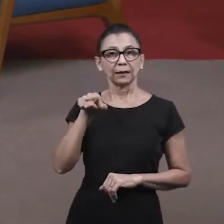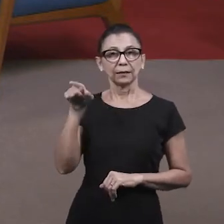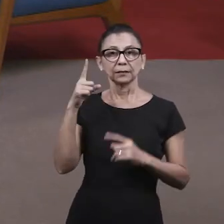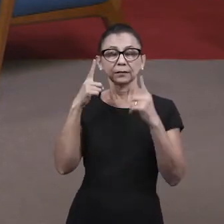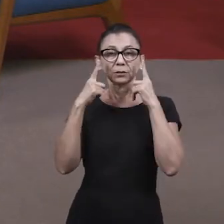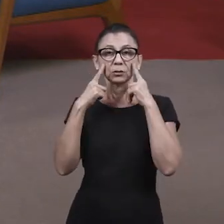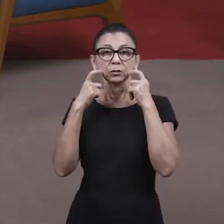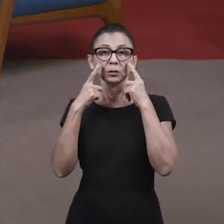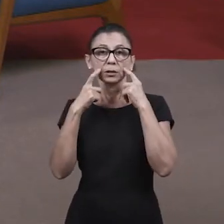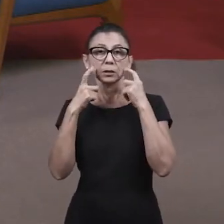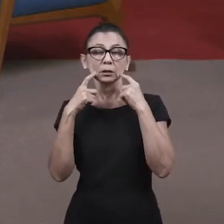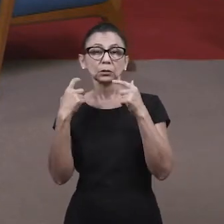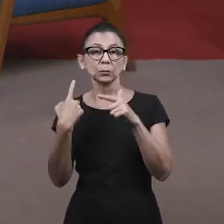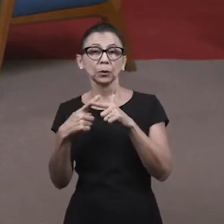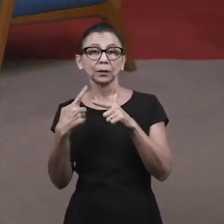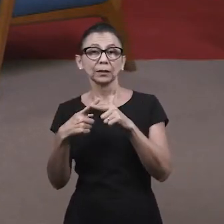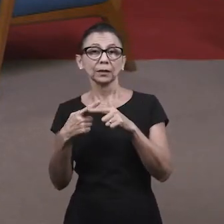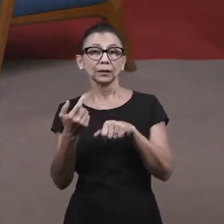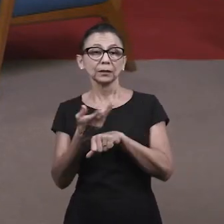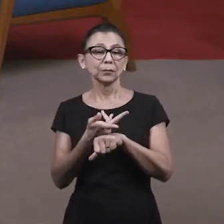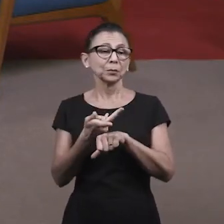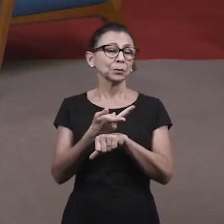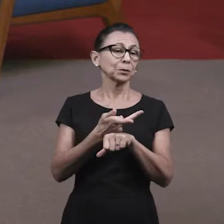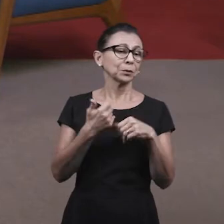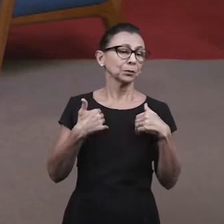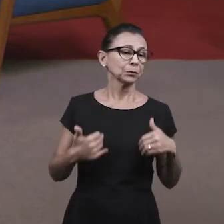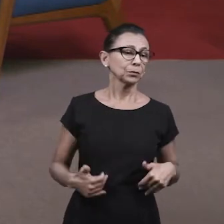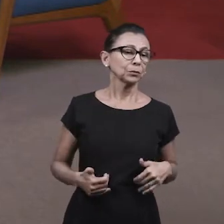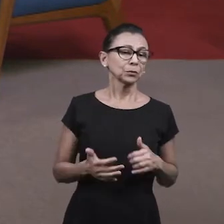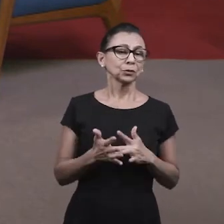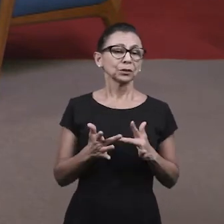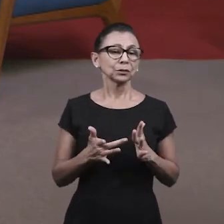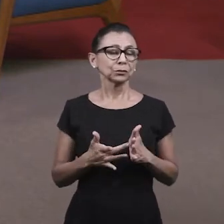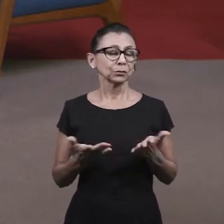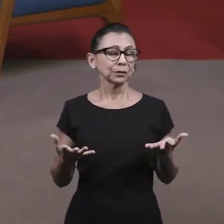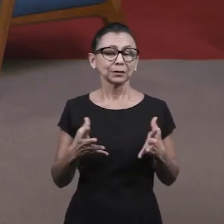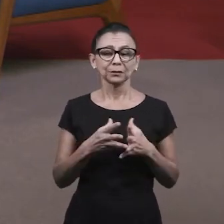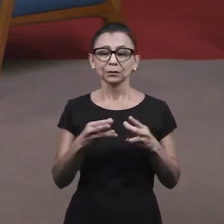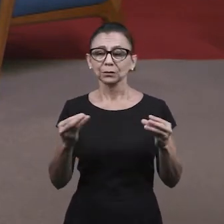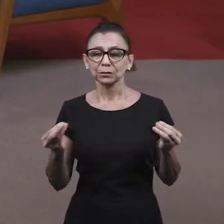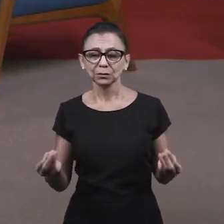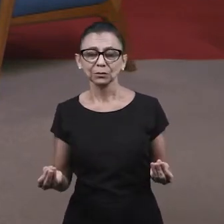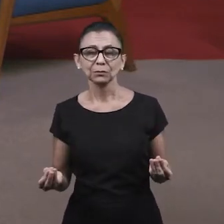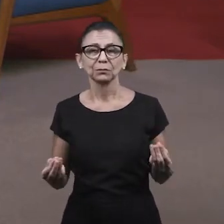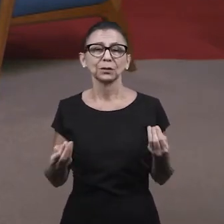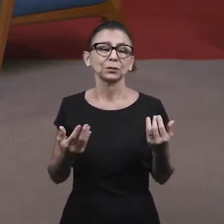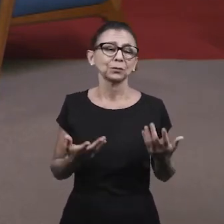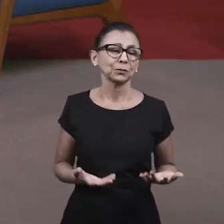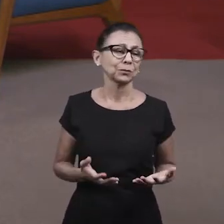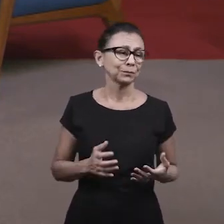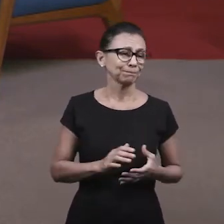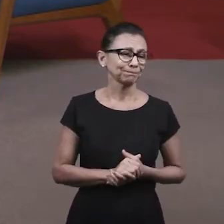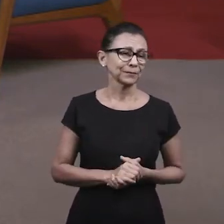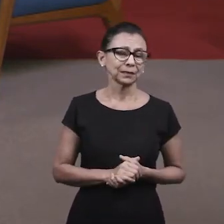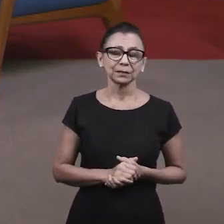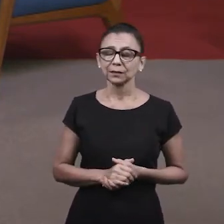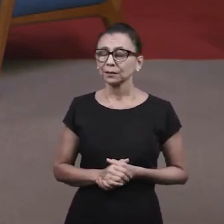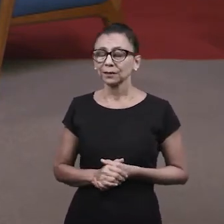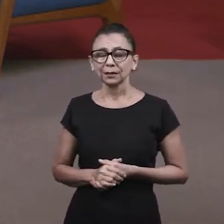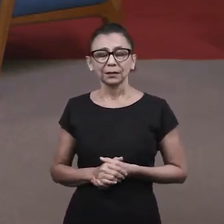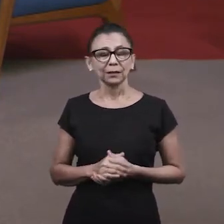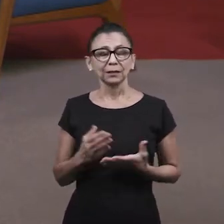le Seigneur Jésus et elle ne trouvait pas. Et Jésus, il connaît la raison du pleur de mon cœur, de votre